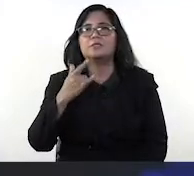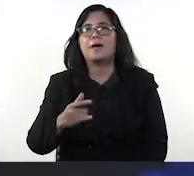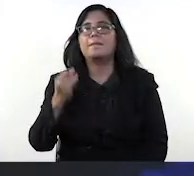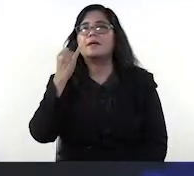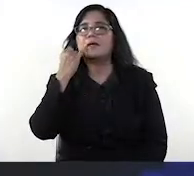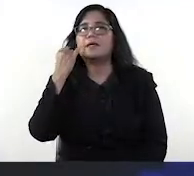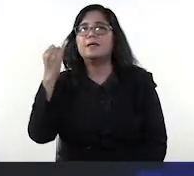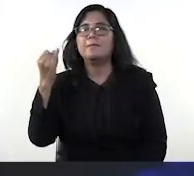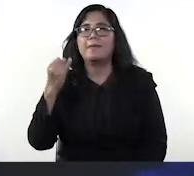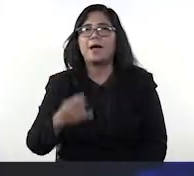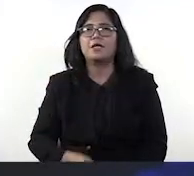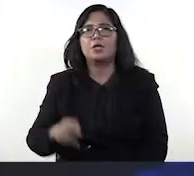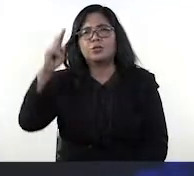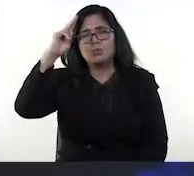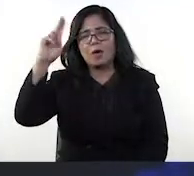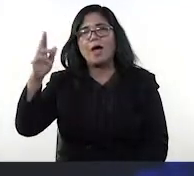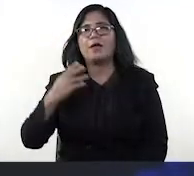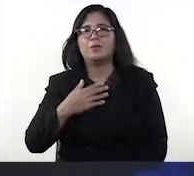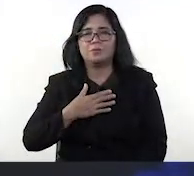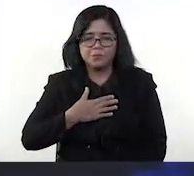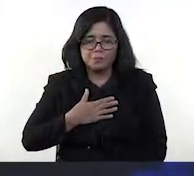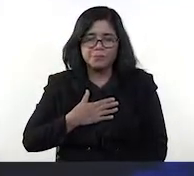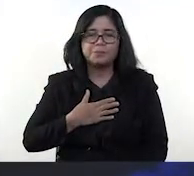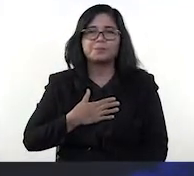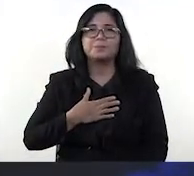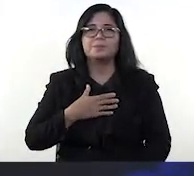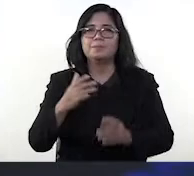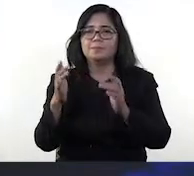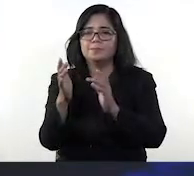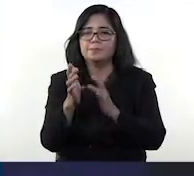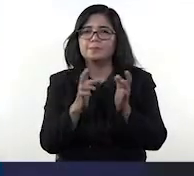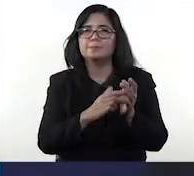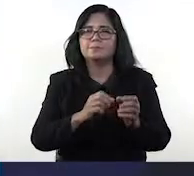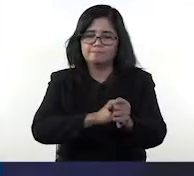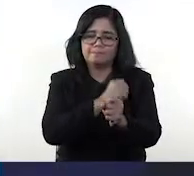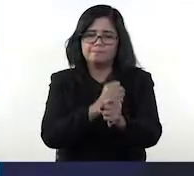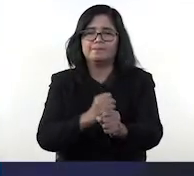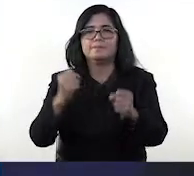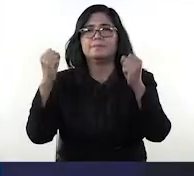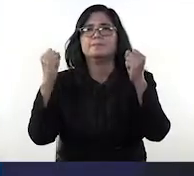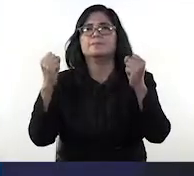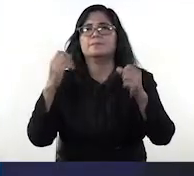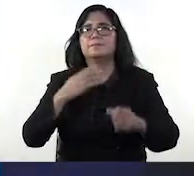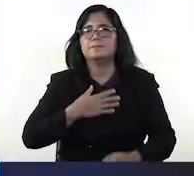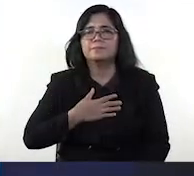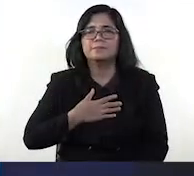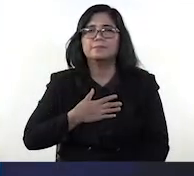aku tetap beriman Tuhanku Yesus